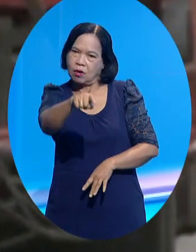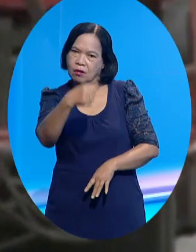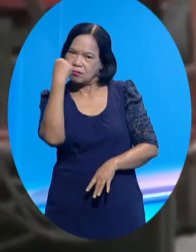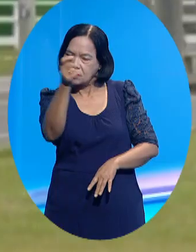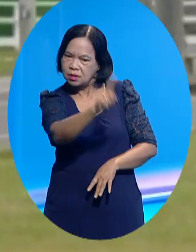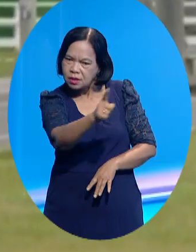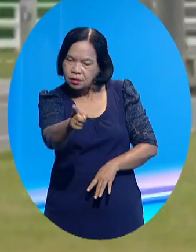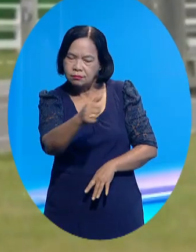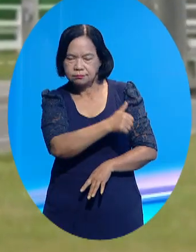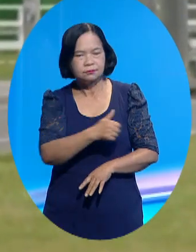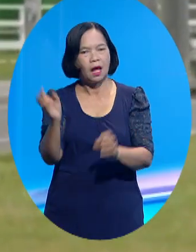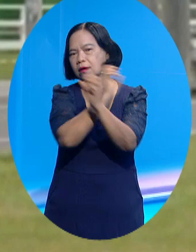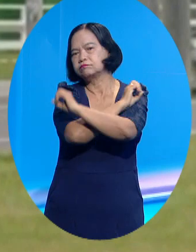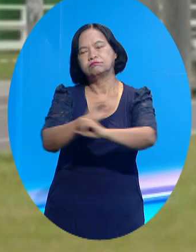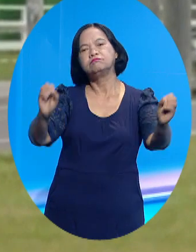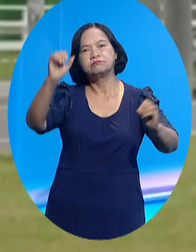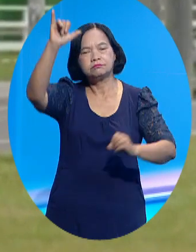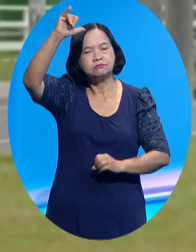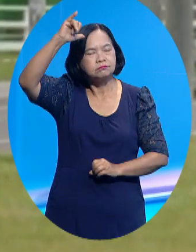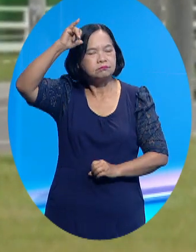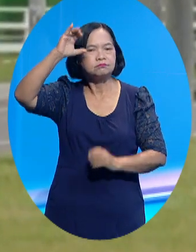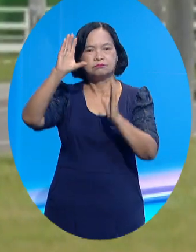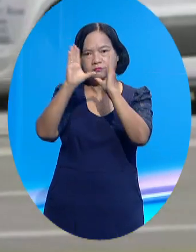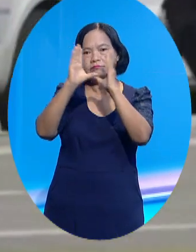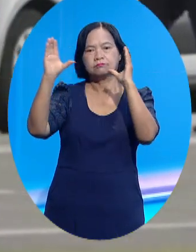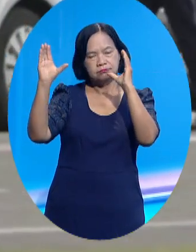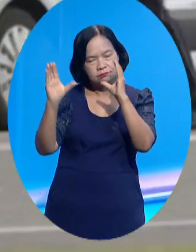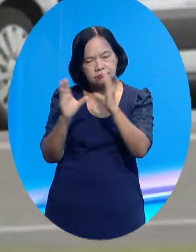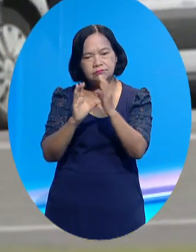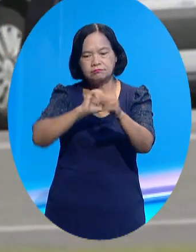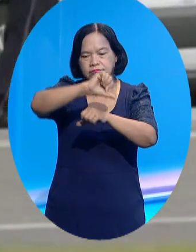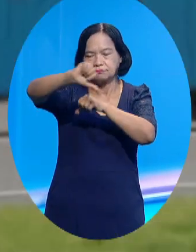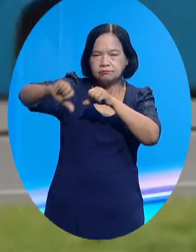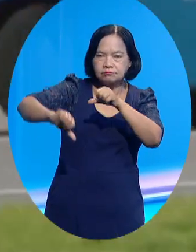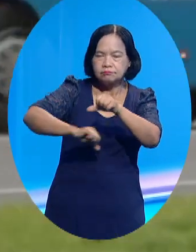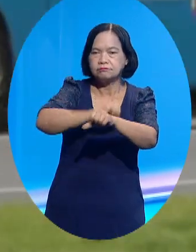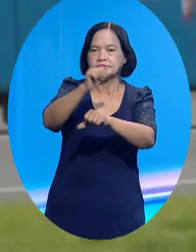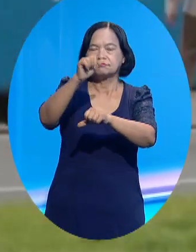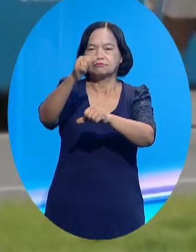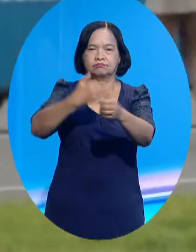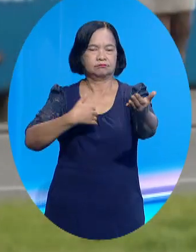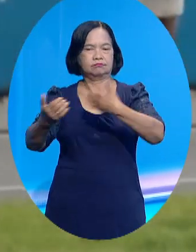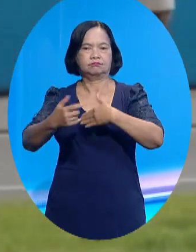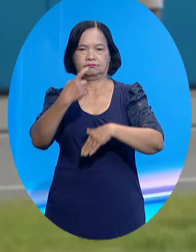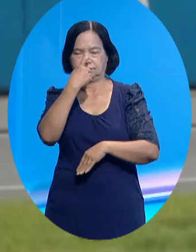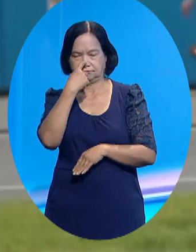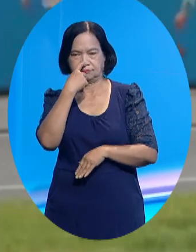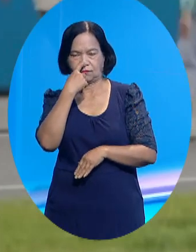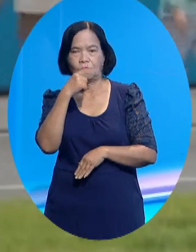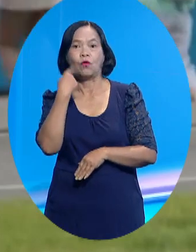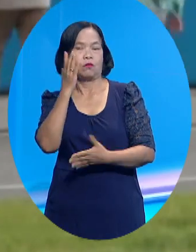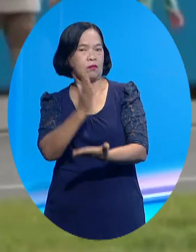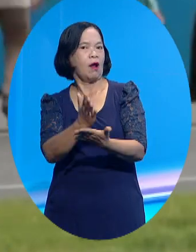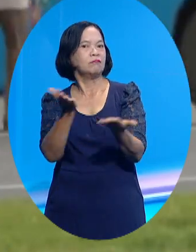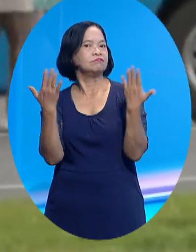bố đe dọa dân thường không có ý nghĩa quân sự cơ quan này cũng cho rằng động thái của QF chịu ảnh hưởng từ phương tây và cho biết Nga sẽ có